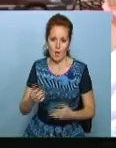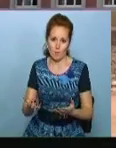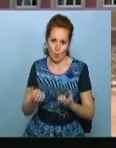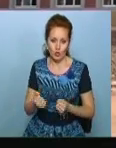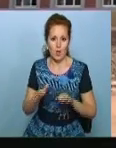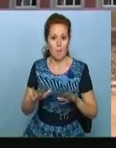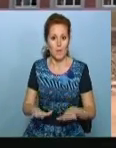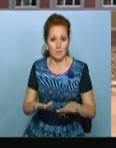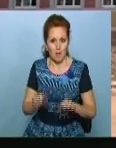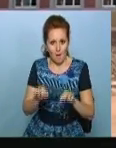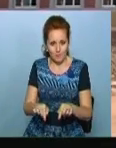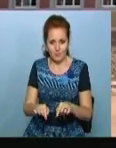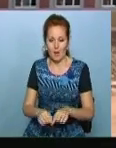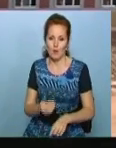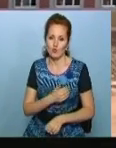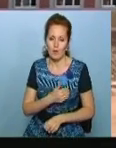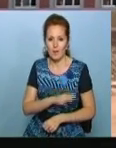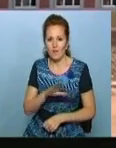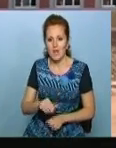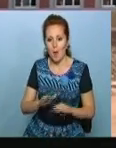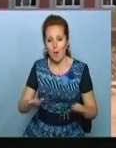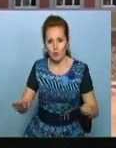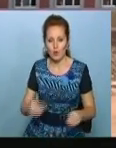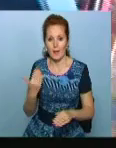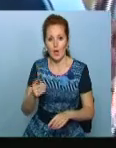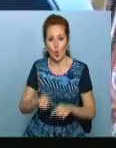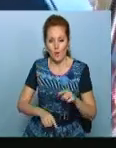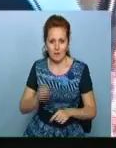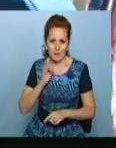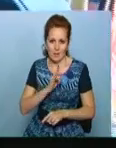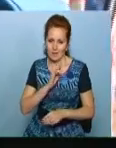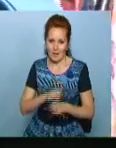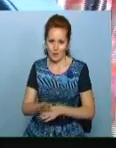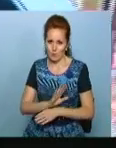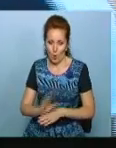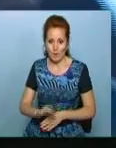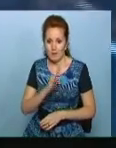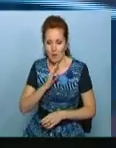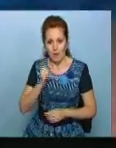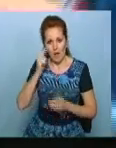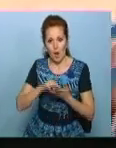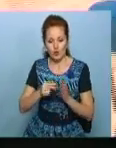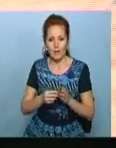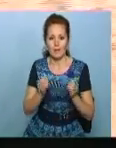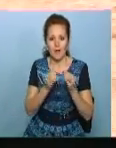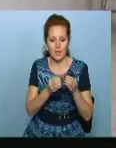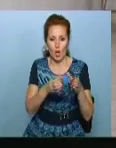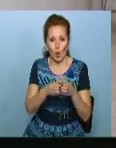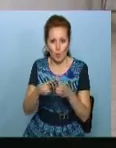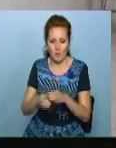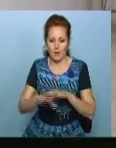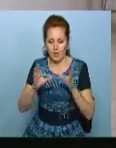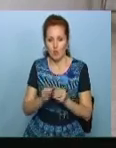места. Желание всех малышей и их родителей «Семицветик» не исполнит. Сад рассчитан на 10 групп, то есть на 190 ребят.